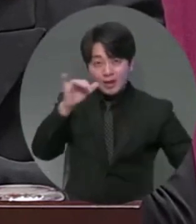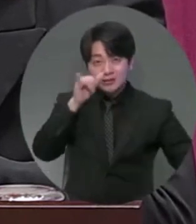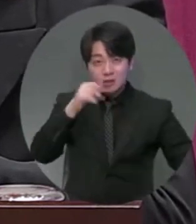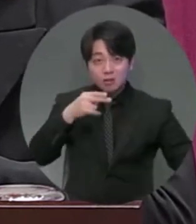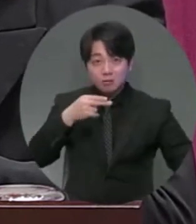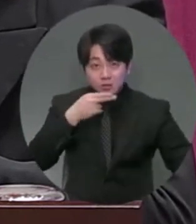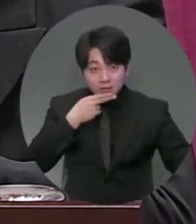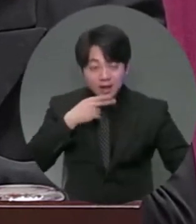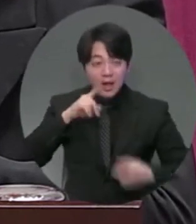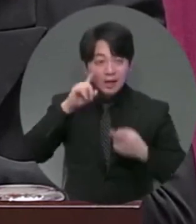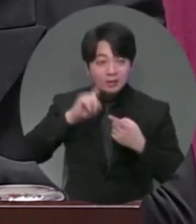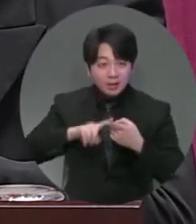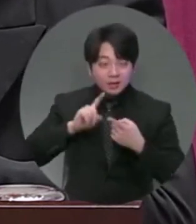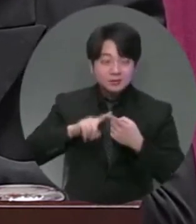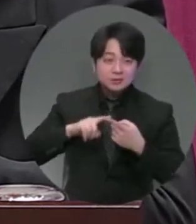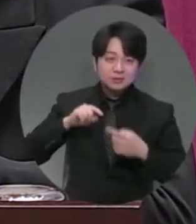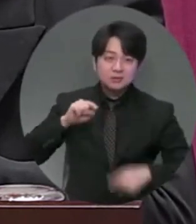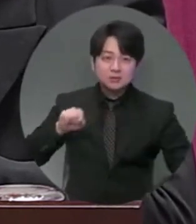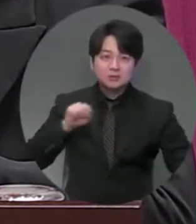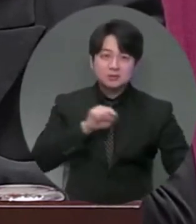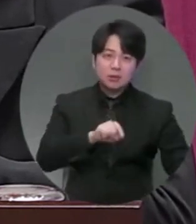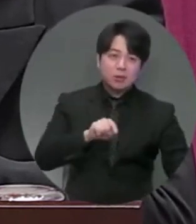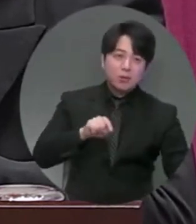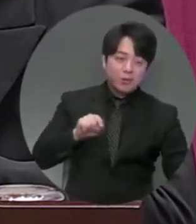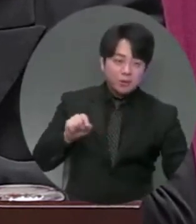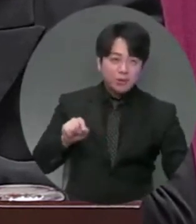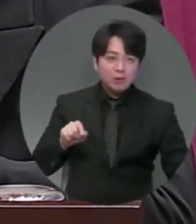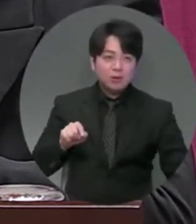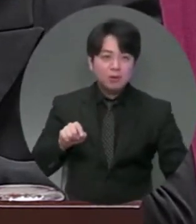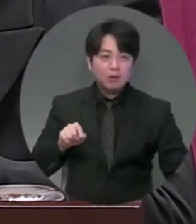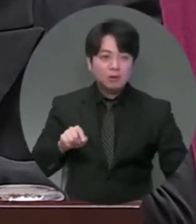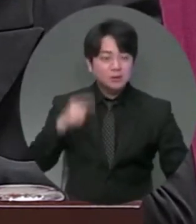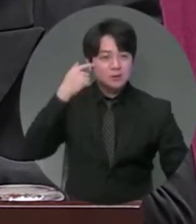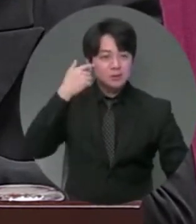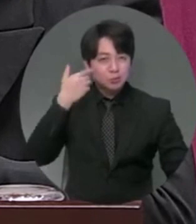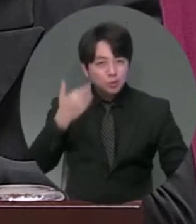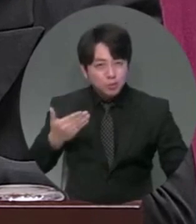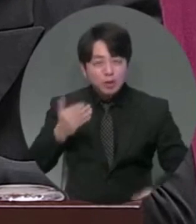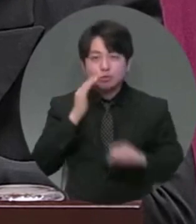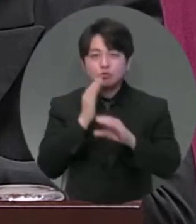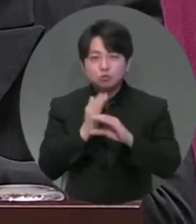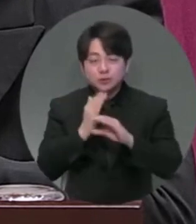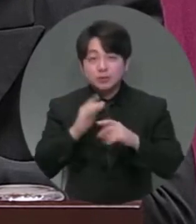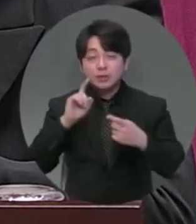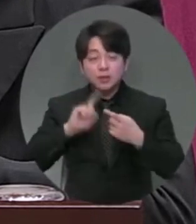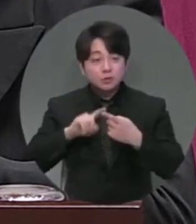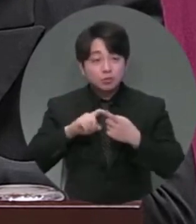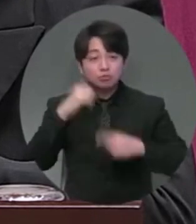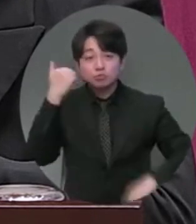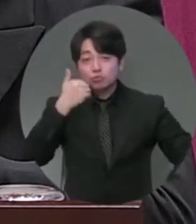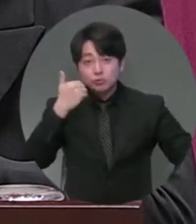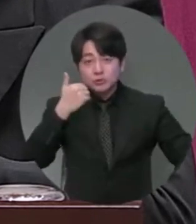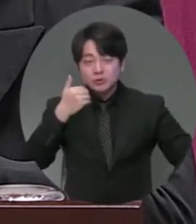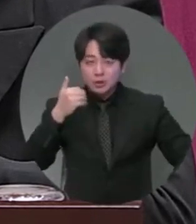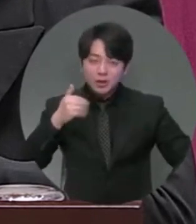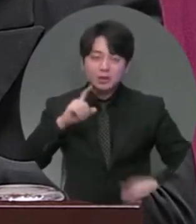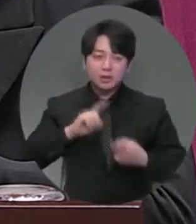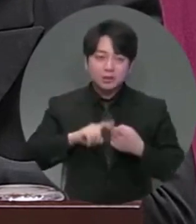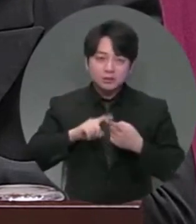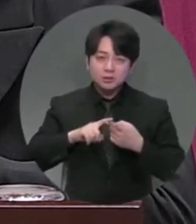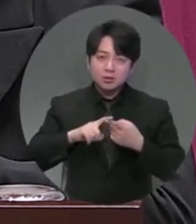피고인에게 돌아갈 가능성이 대단히 높다고 봅니다 조문구조상 그럴 수밖에 없거든요 그렇게 되면 그 범죄를 의심받는 사람이